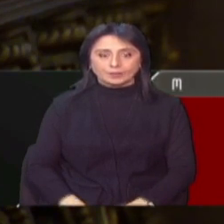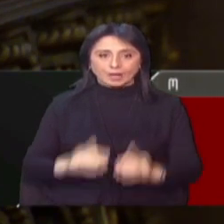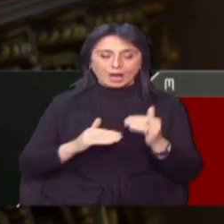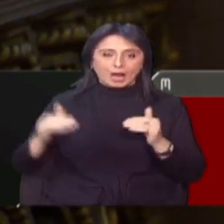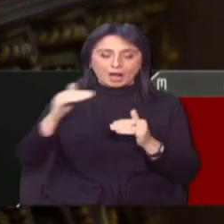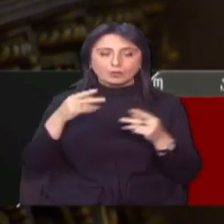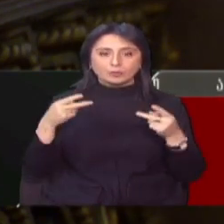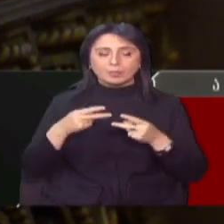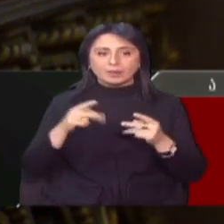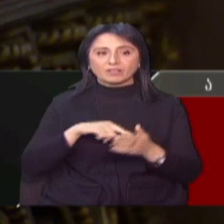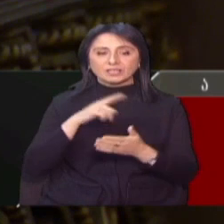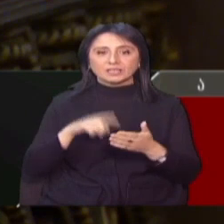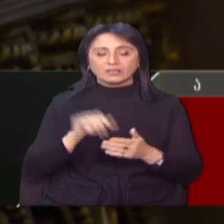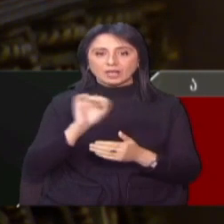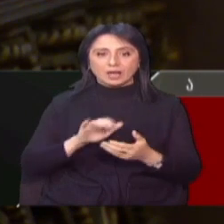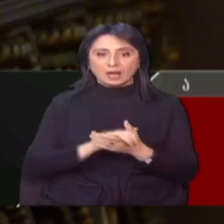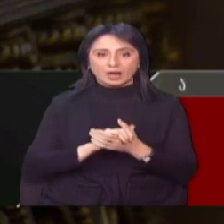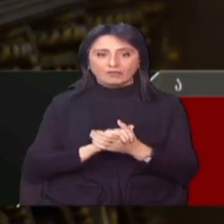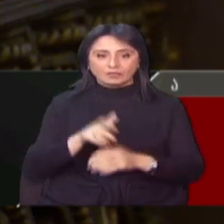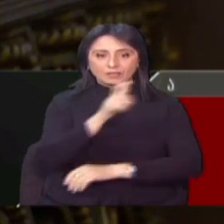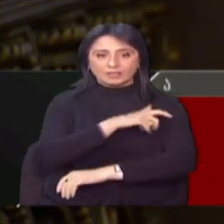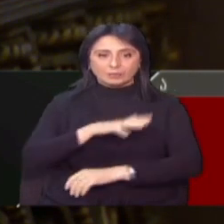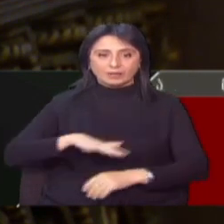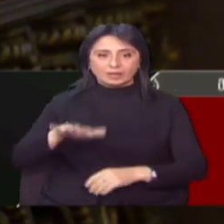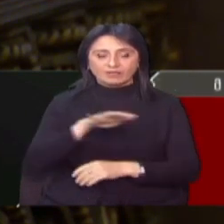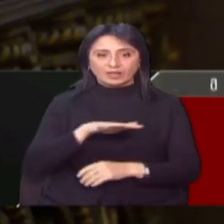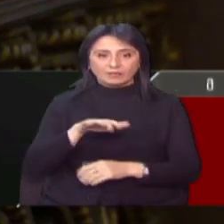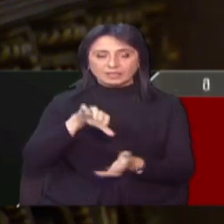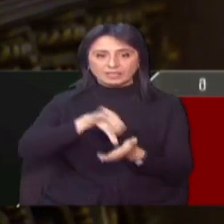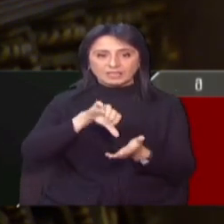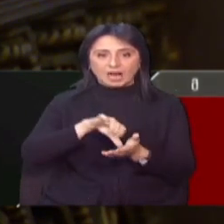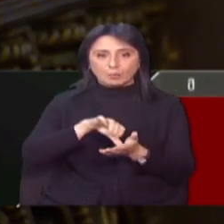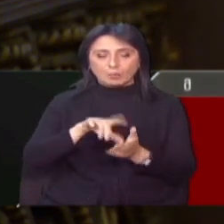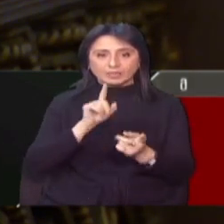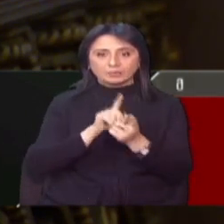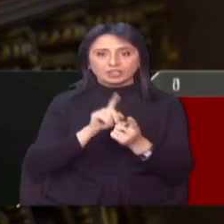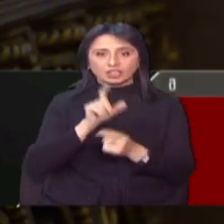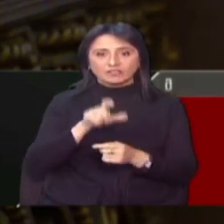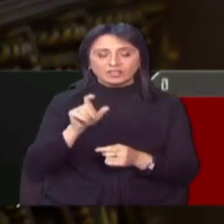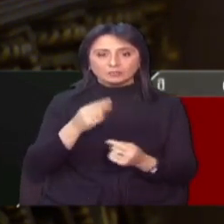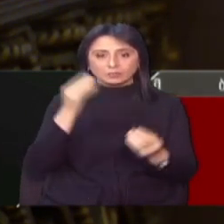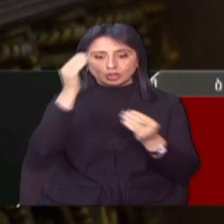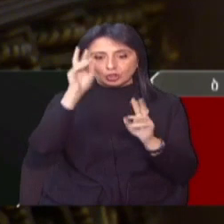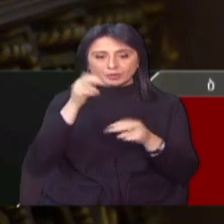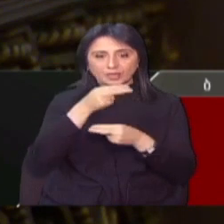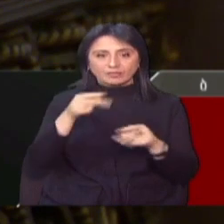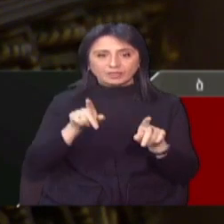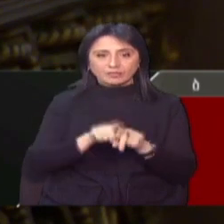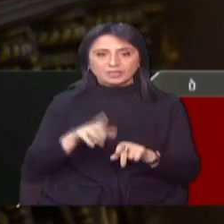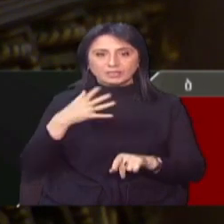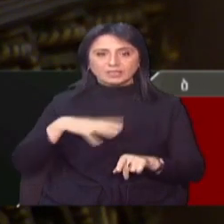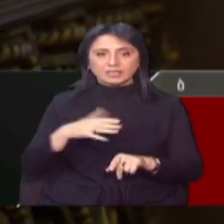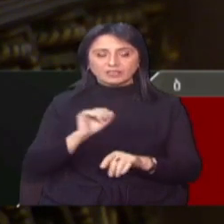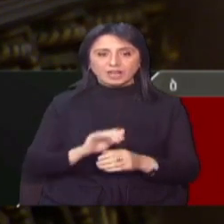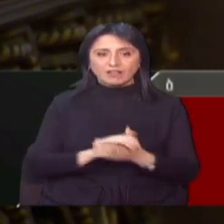Aghmosavlet partnerobis sakitkhebshi Evrokavshiris da tsevri kveqnebis tsarmomadgenlebtan shekhvedraze mtsjelobis tema iqo aseve